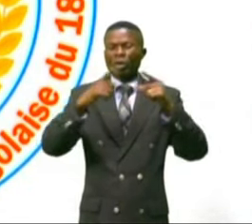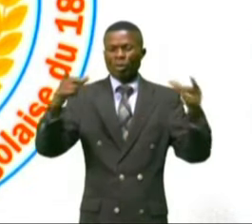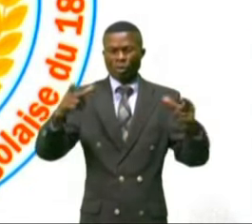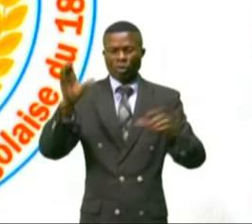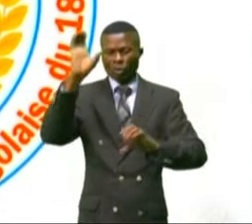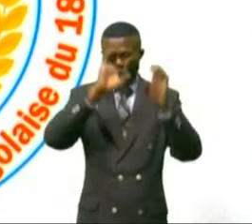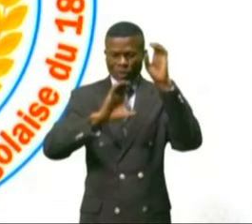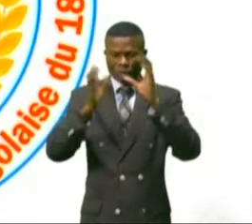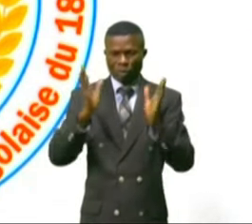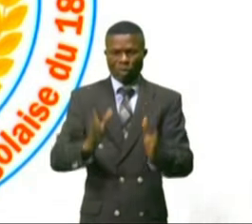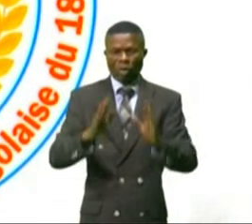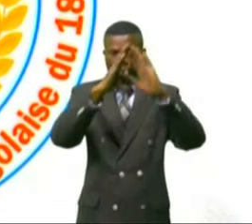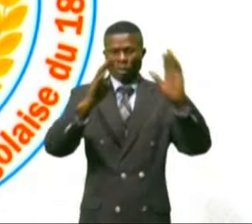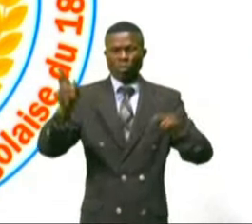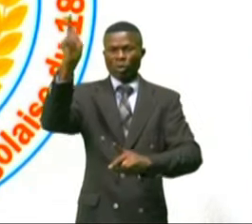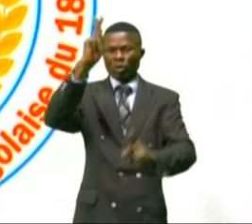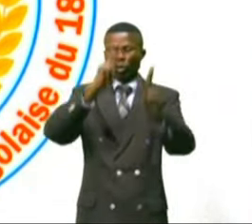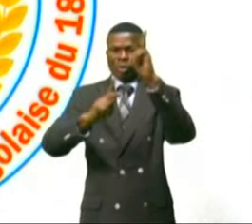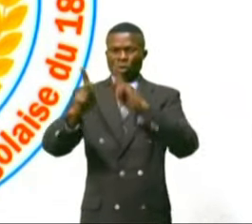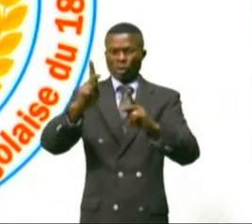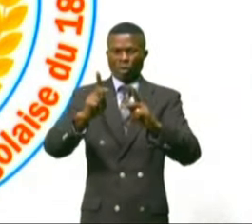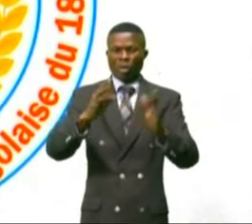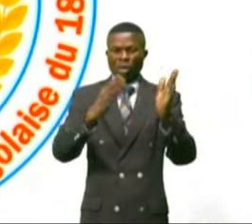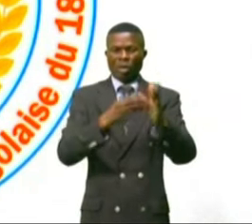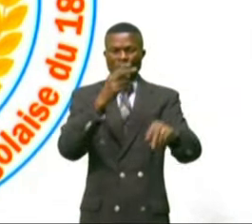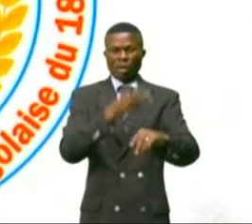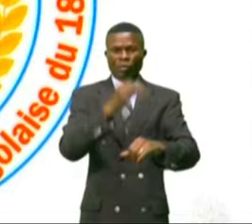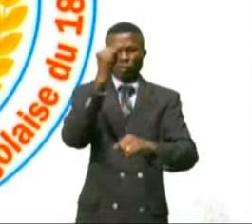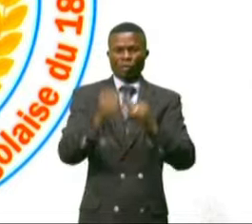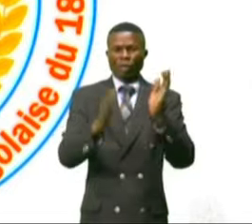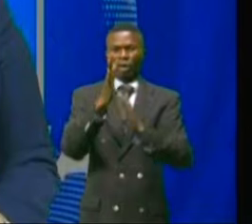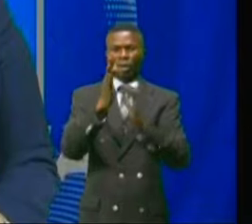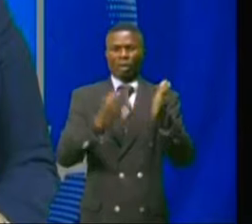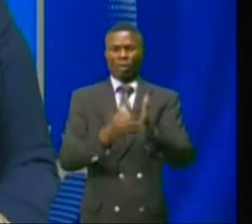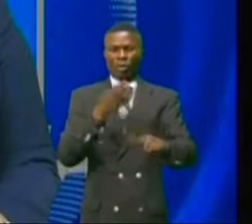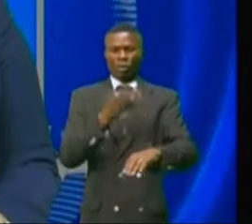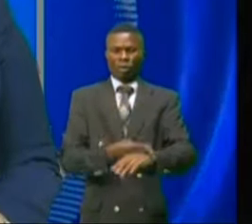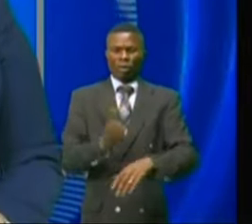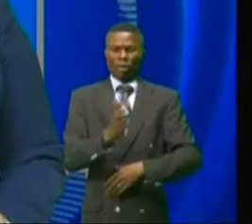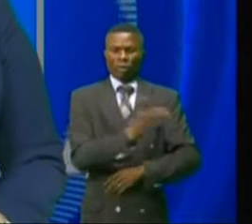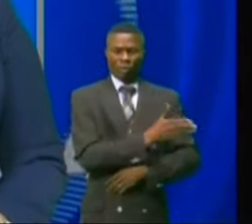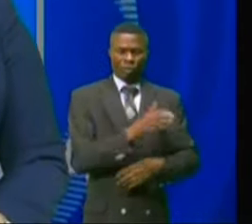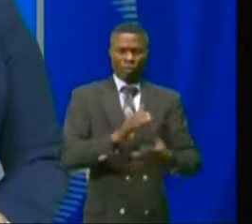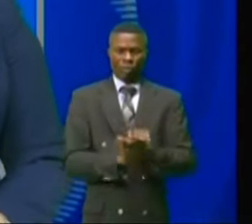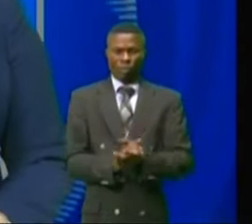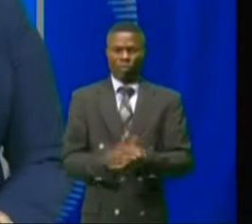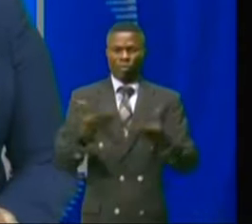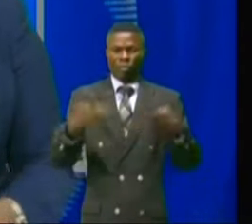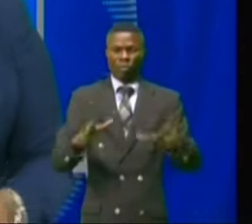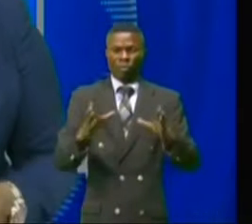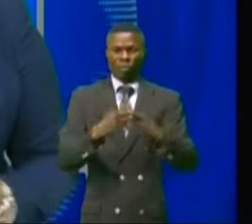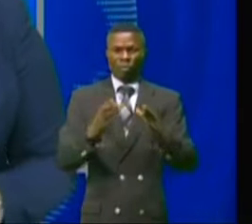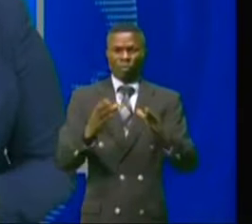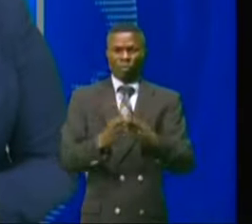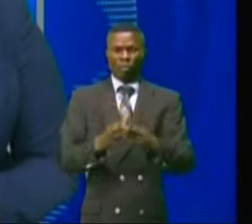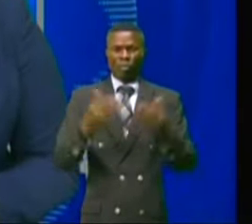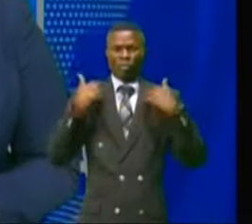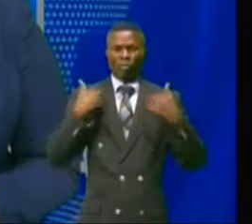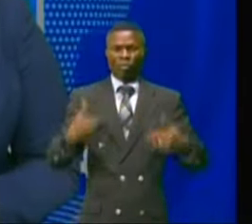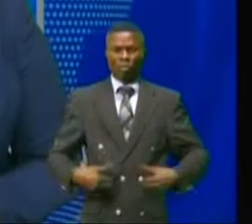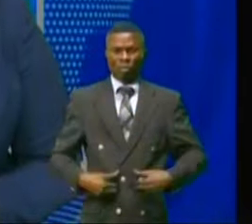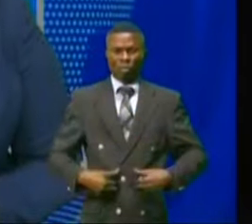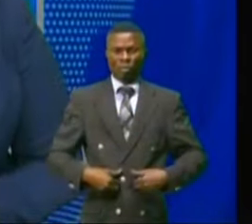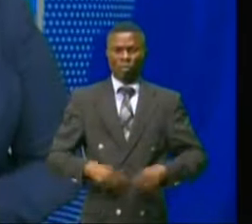scientifiques au Palais du Peuple de 9h à 18h. Et nous allons terminer avec la santé.